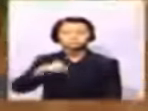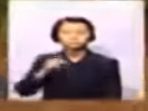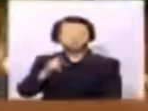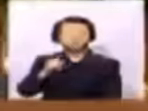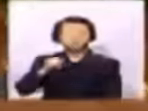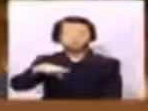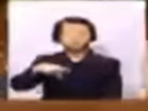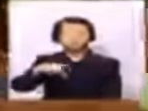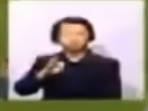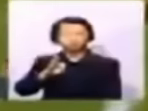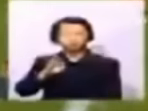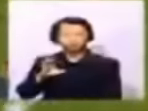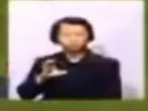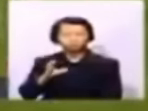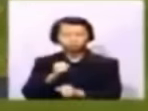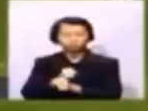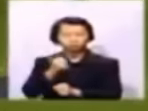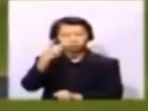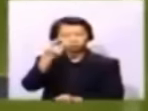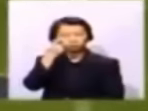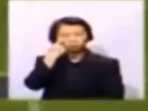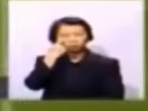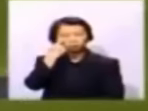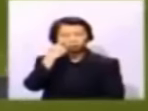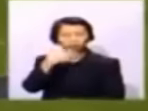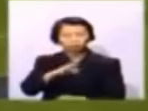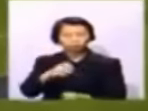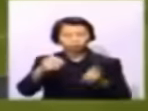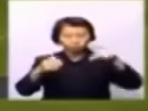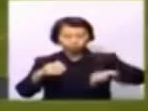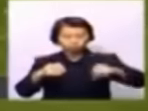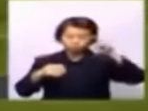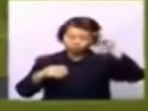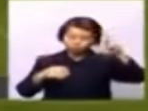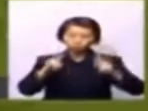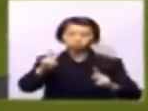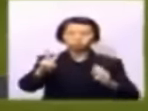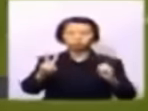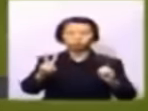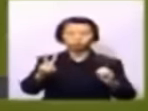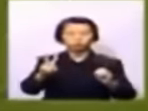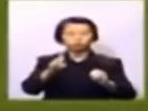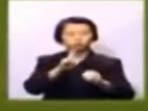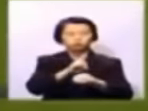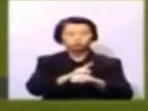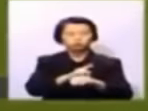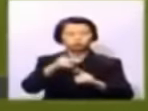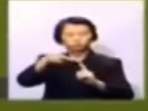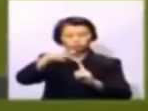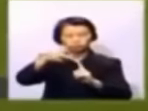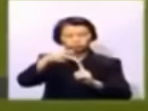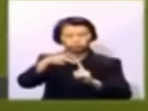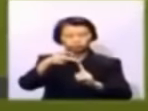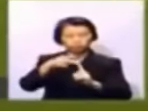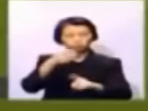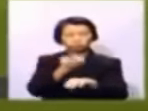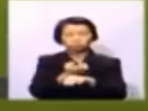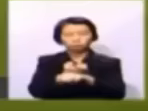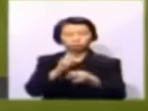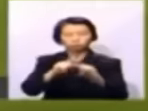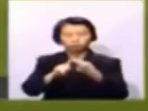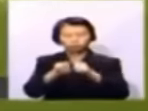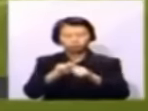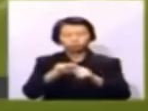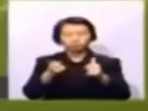PKNP FC pula turut meraih 3 mata berharga setelah menewaskan Kelantan 2-0 di Stadium Negeri Pulau Pinang di Batu Kawan.